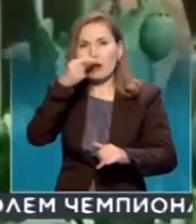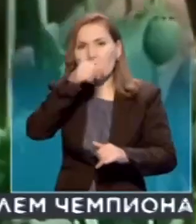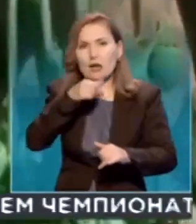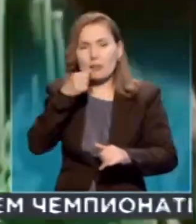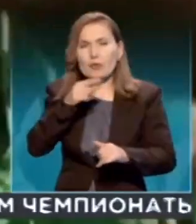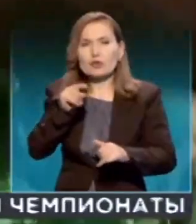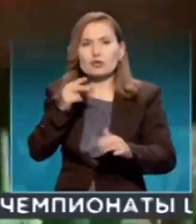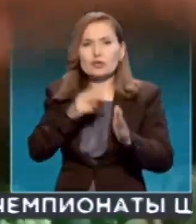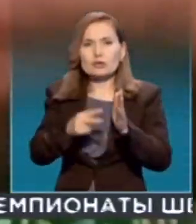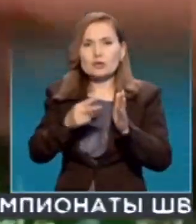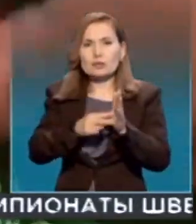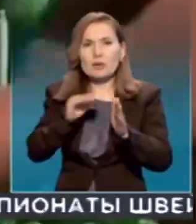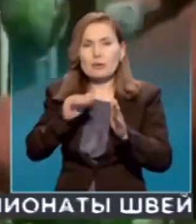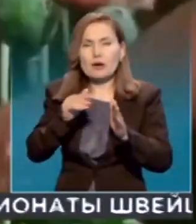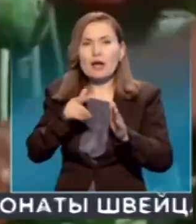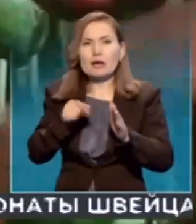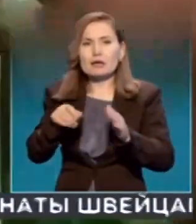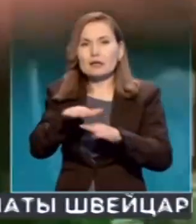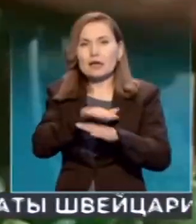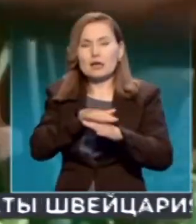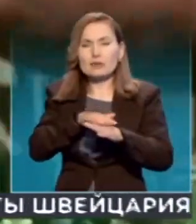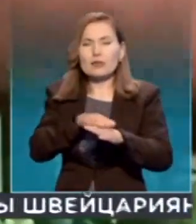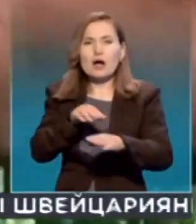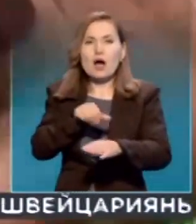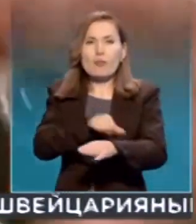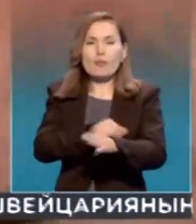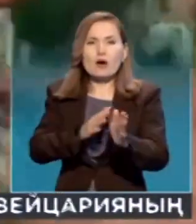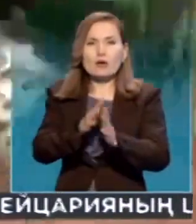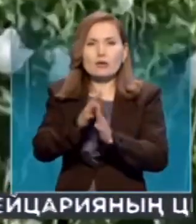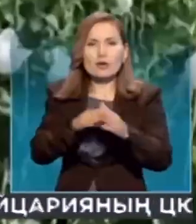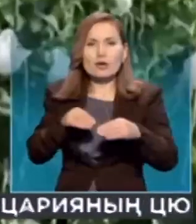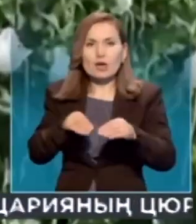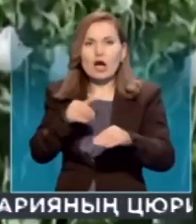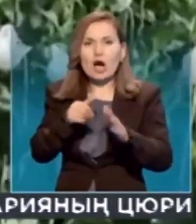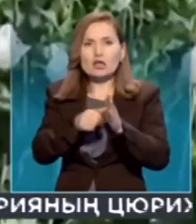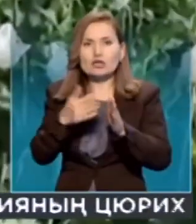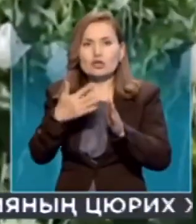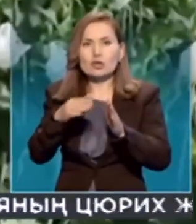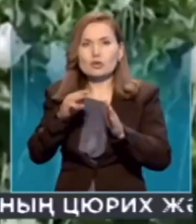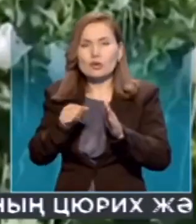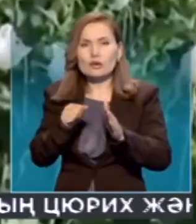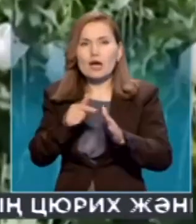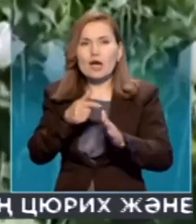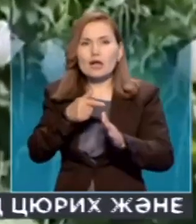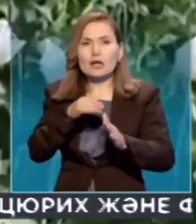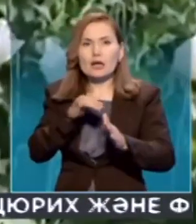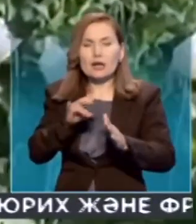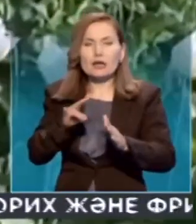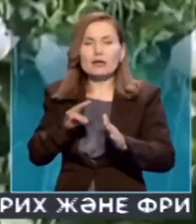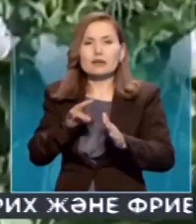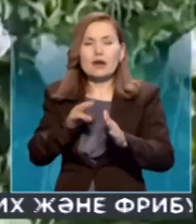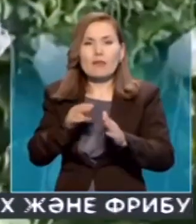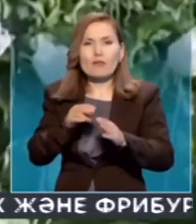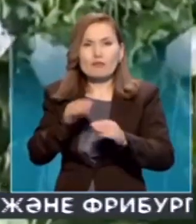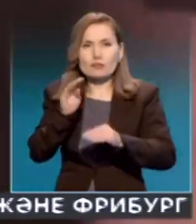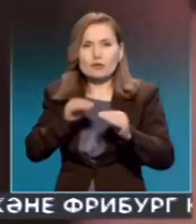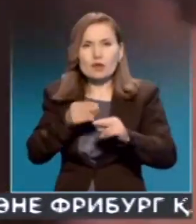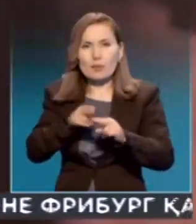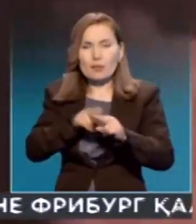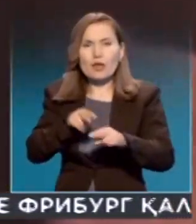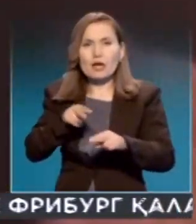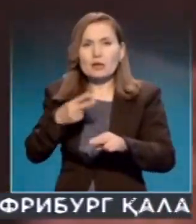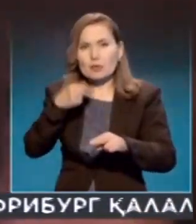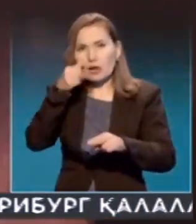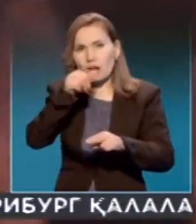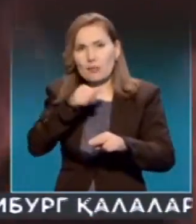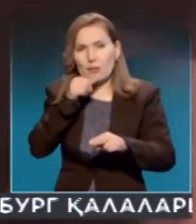177 000 гектардай жерге көкнар егілген. Одан 650 тонна героин алынады. Біріккен ұлттар ұйымының мәліметінше 2020 жылы бұл